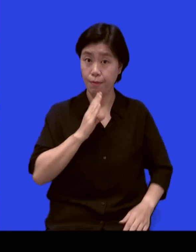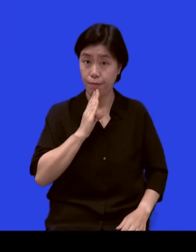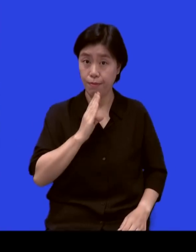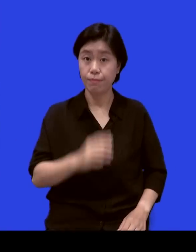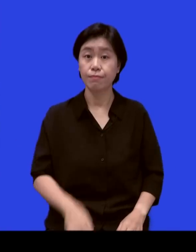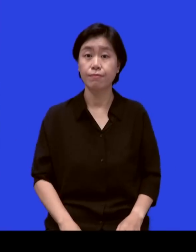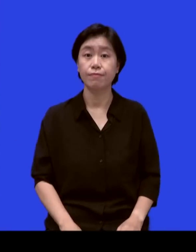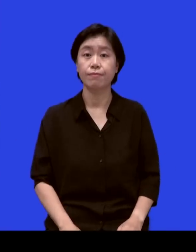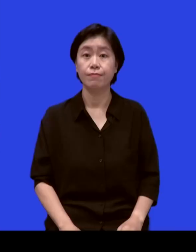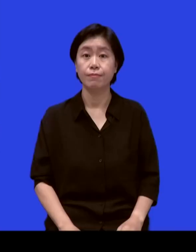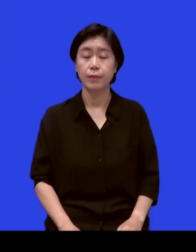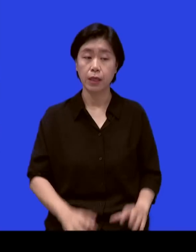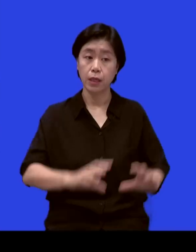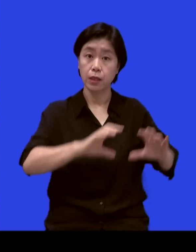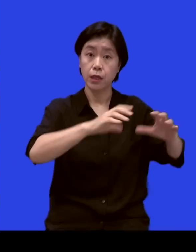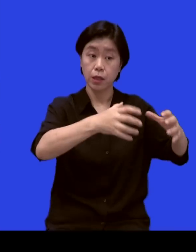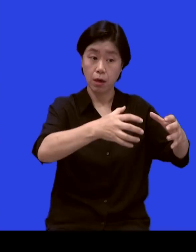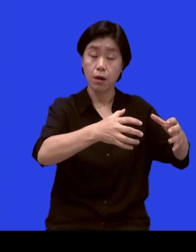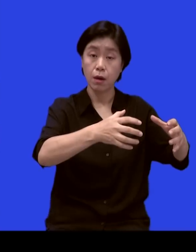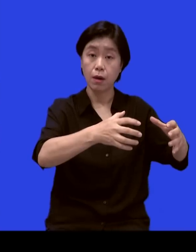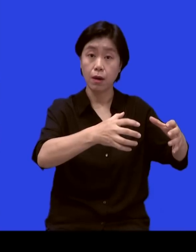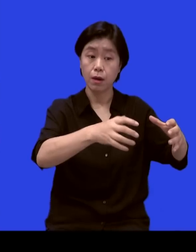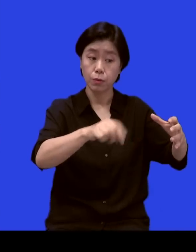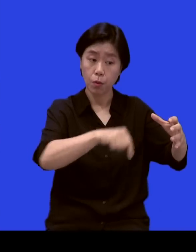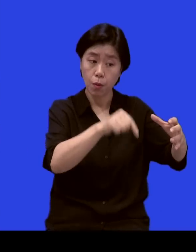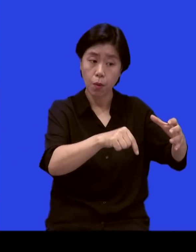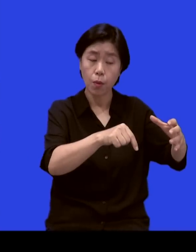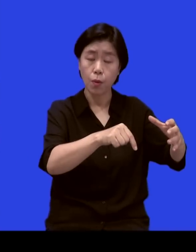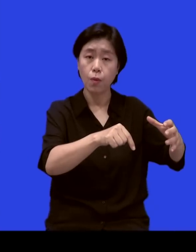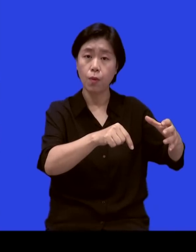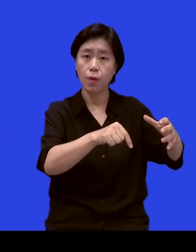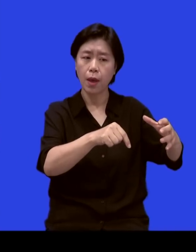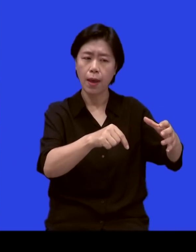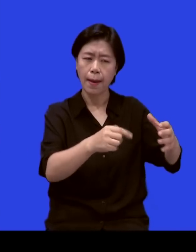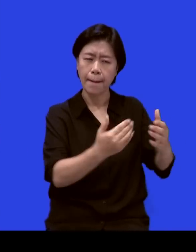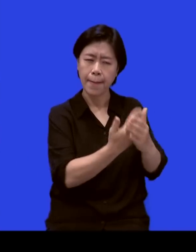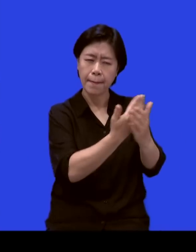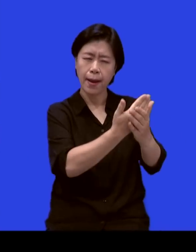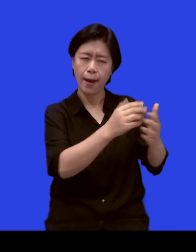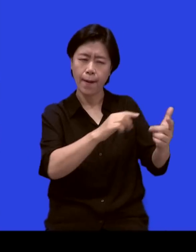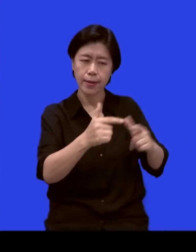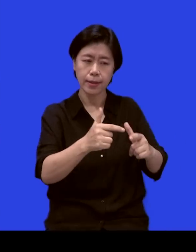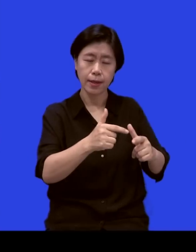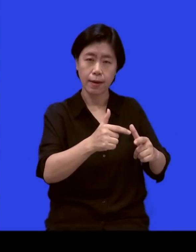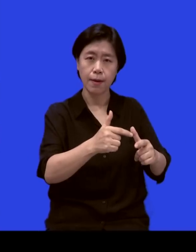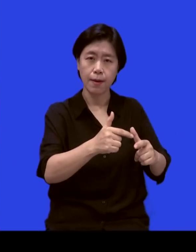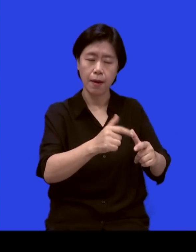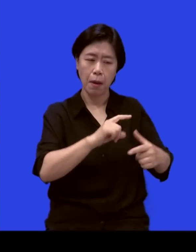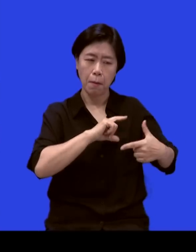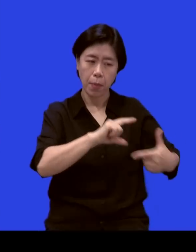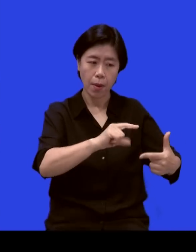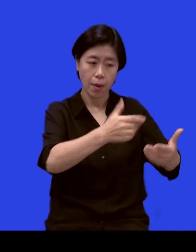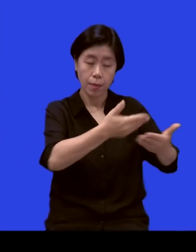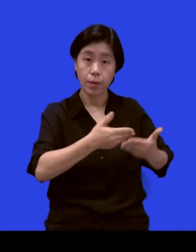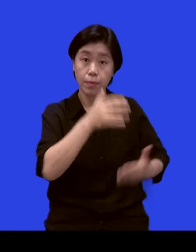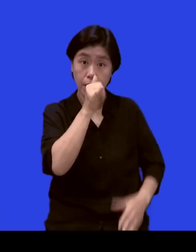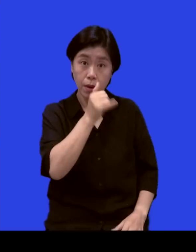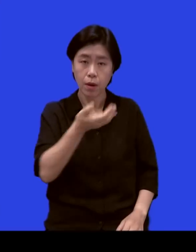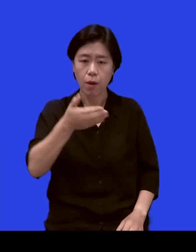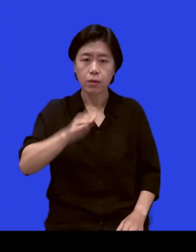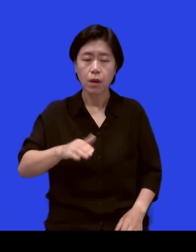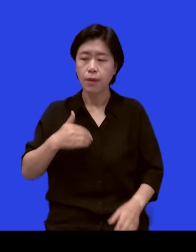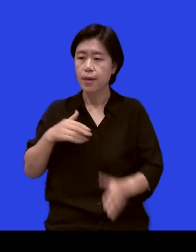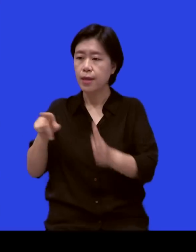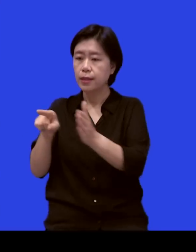내가 세상적으로는 누구나 다 그냥 갈 수 있지만 내 신앙의 양심이 걸려서 도저히 예스라고 할 수 없을